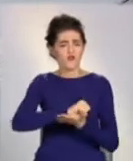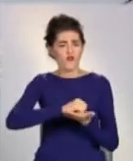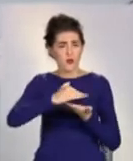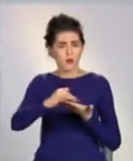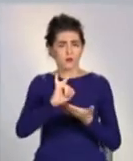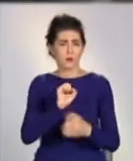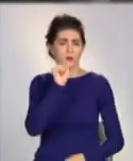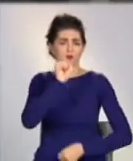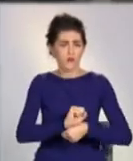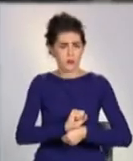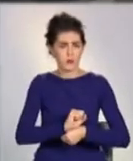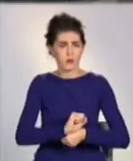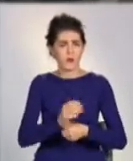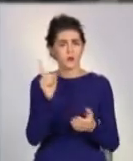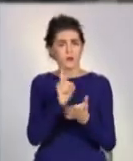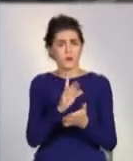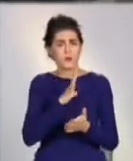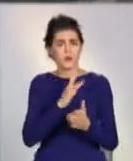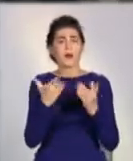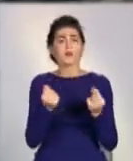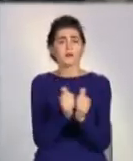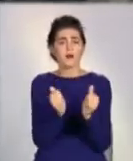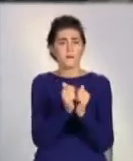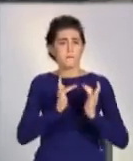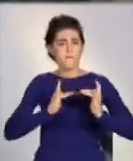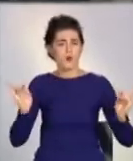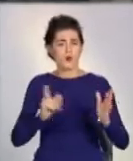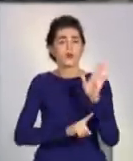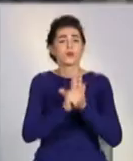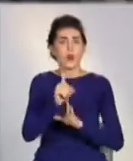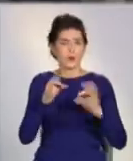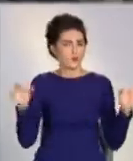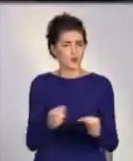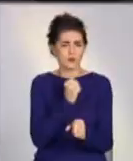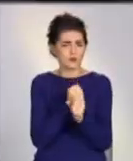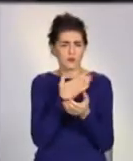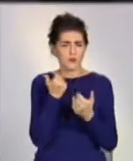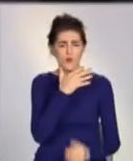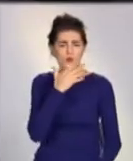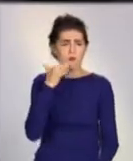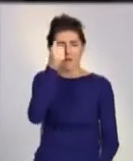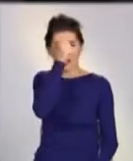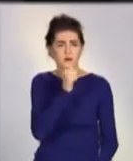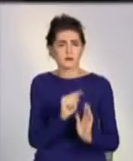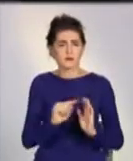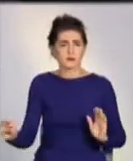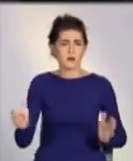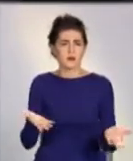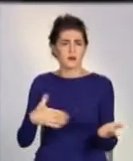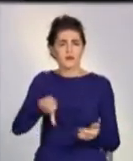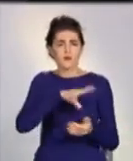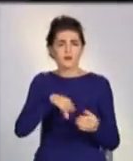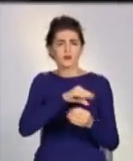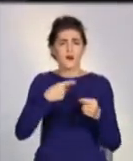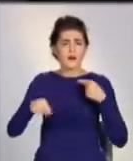дело застопорилось. Разрыли возле моста и так до сих пор ничего не сделали, уже несколько месяцев. Ходовая, запчасти, это все денег